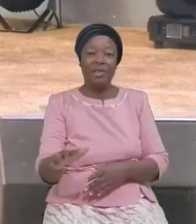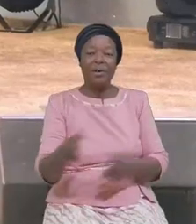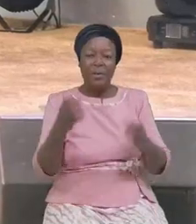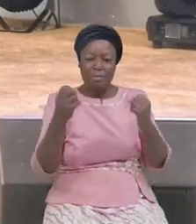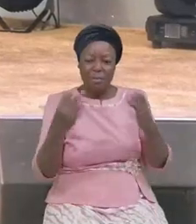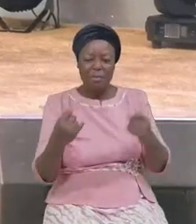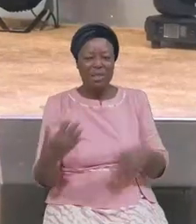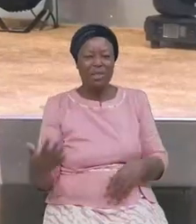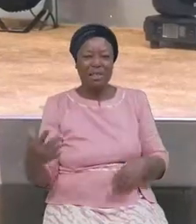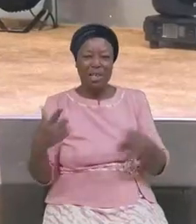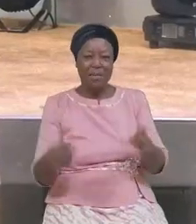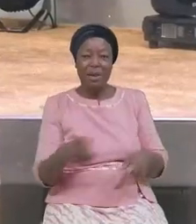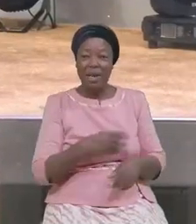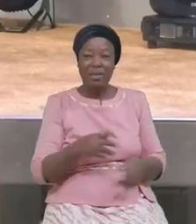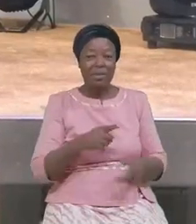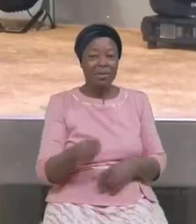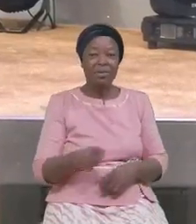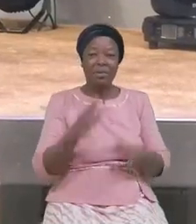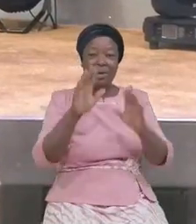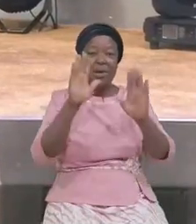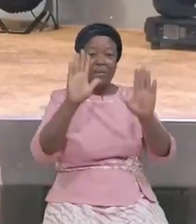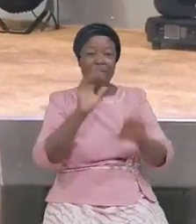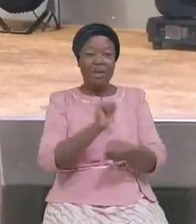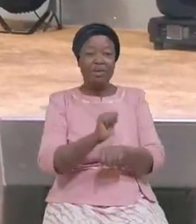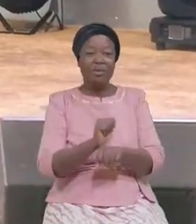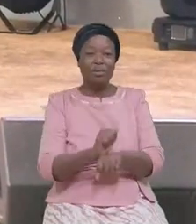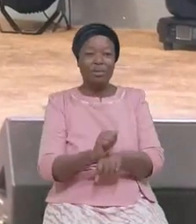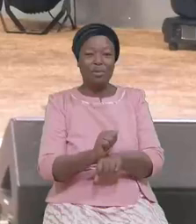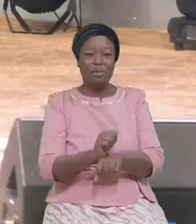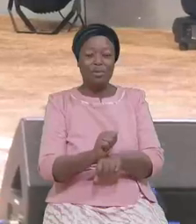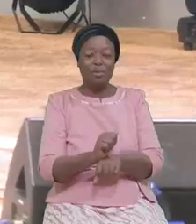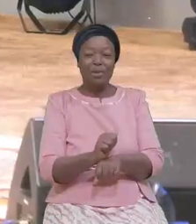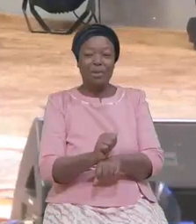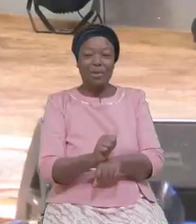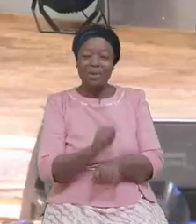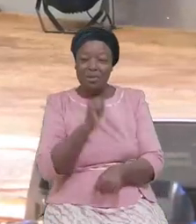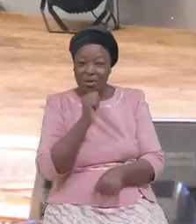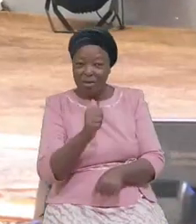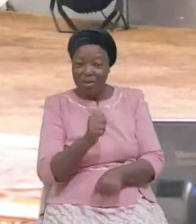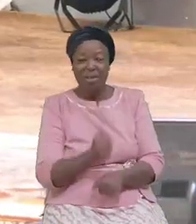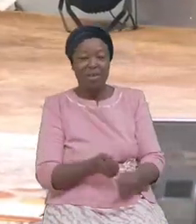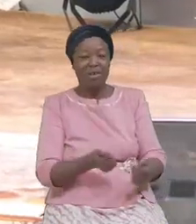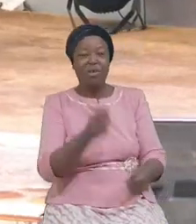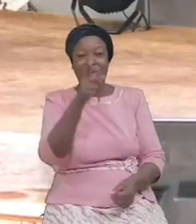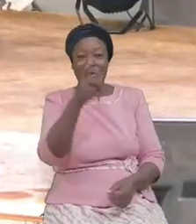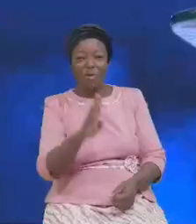c'était spontané. Ce n'est pas que attends d'abord, Dieu vient. Dieu était